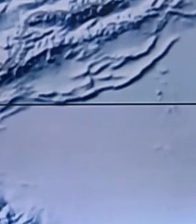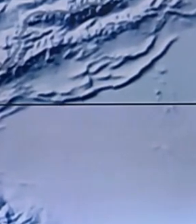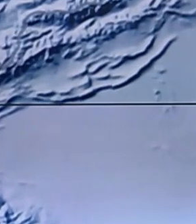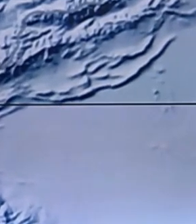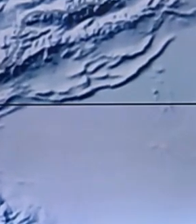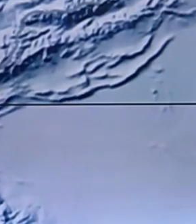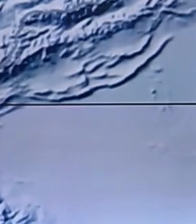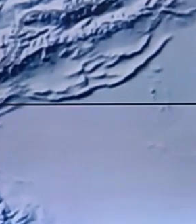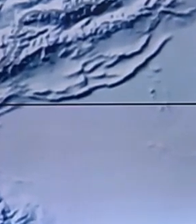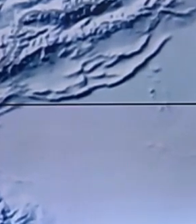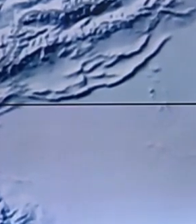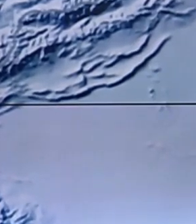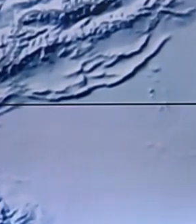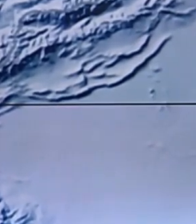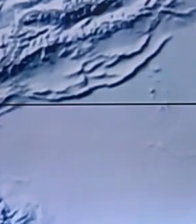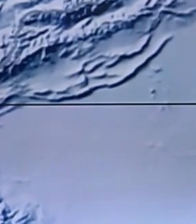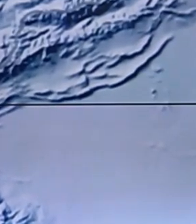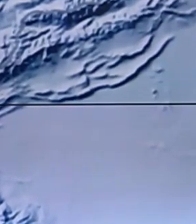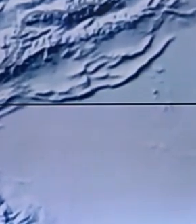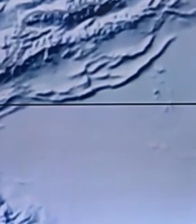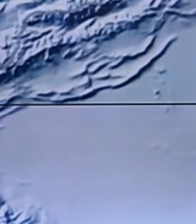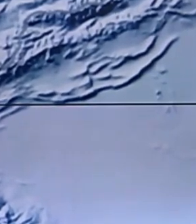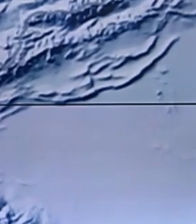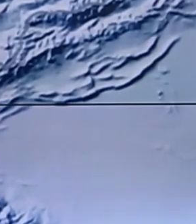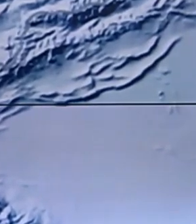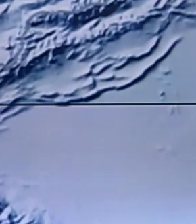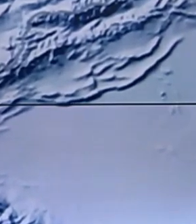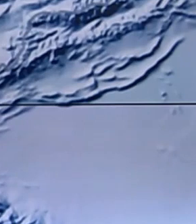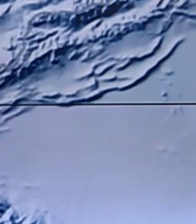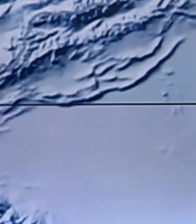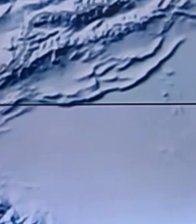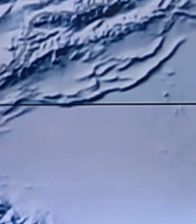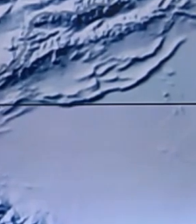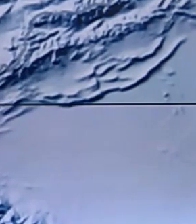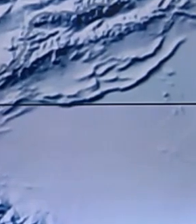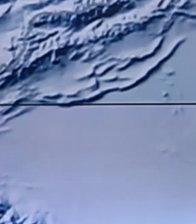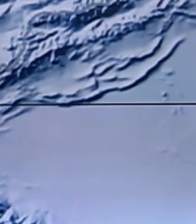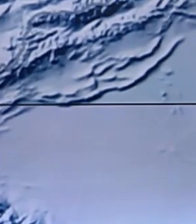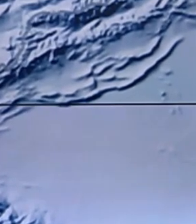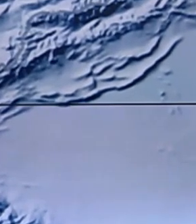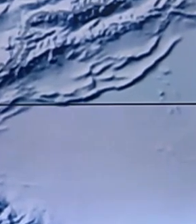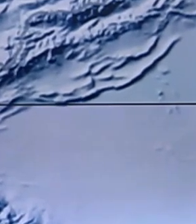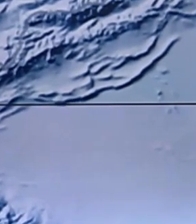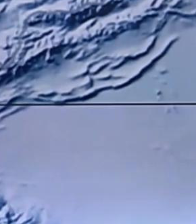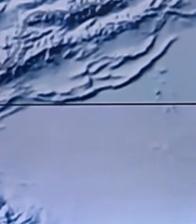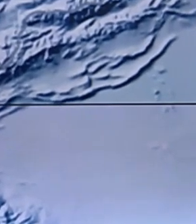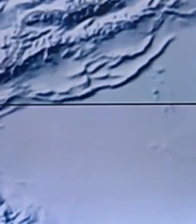сынап бағанасы күндіз 35 градус ыстықты, түнде 18 градус жылыны көрсетеді. Алматыда жаңбыр